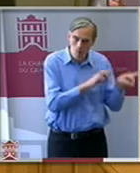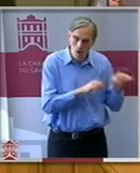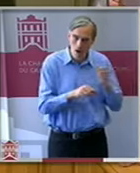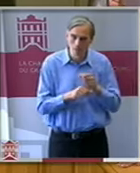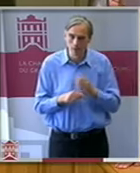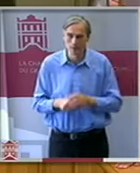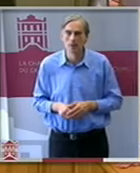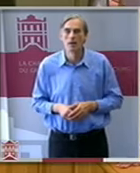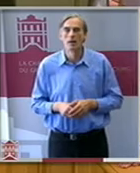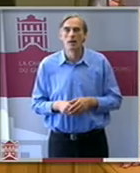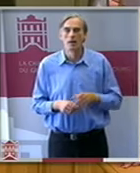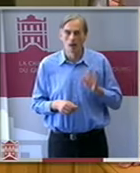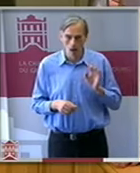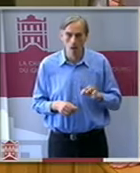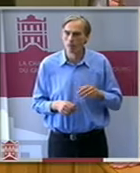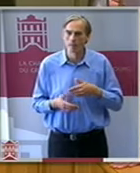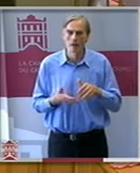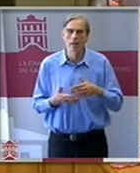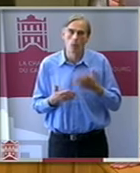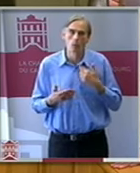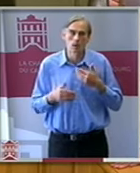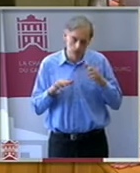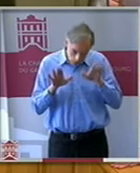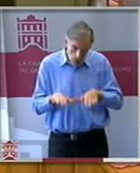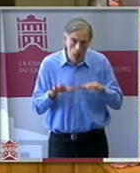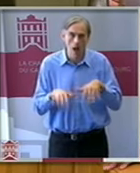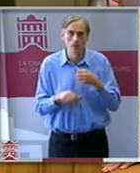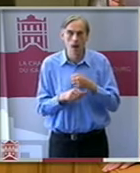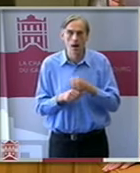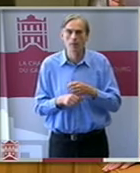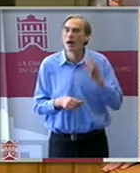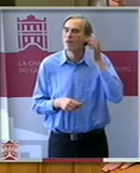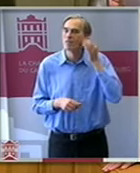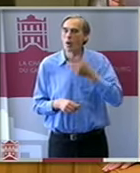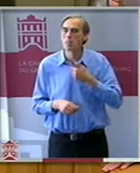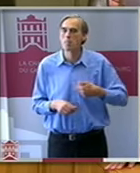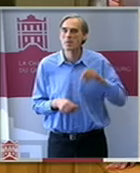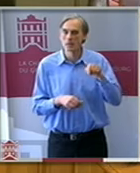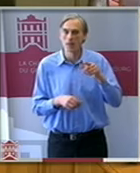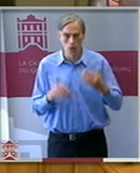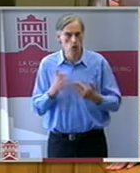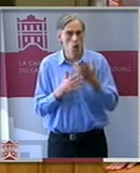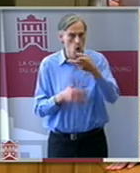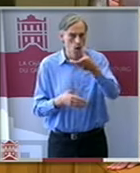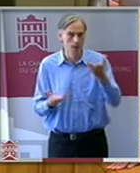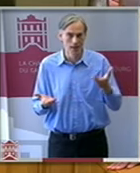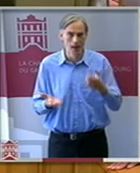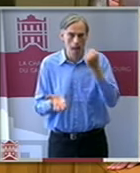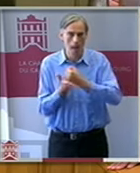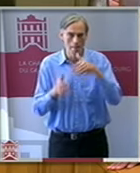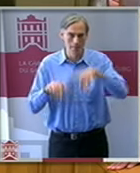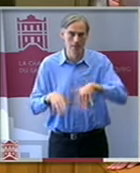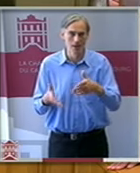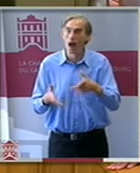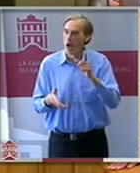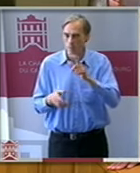Madame Minister selber, die zwar auch neu am Amt ist, aber die eigentlich wirklich auch die Envergure verstanden